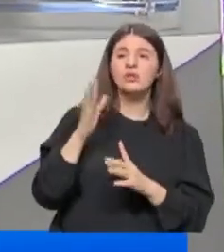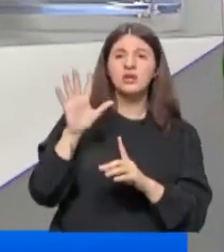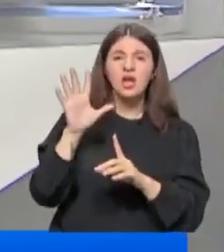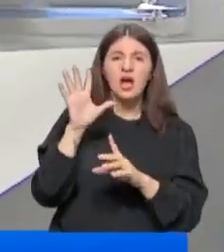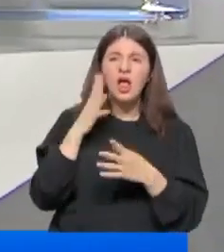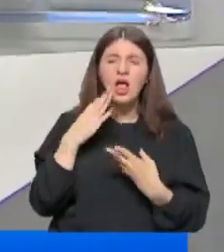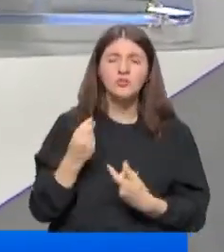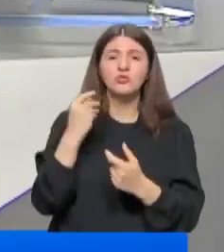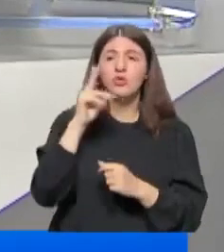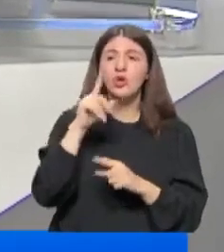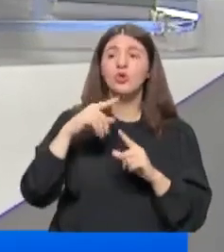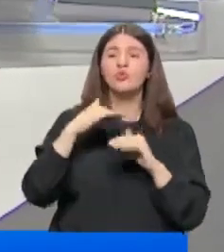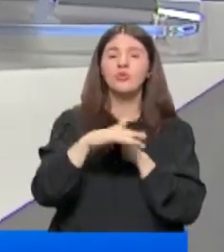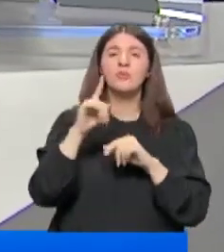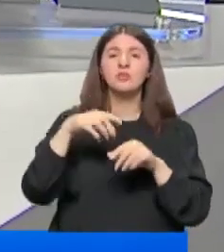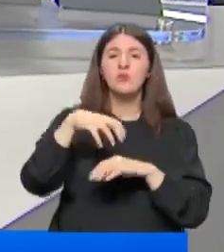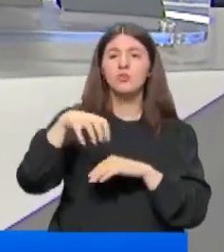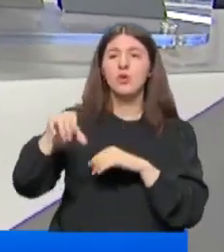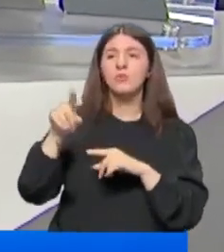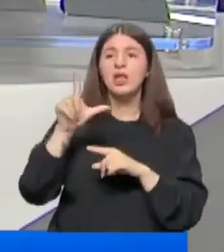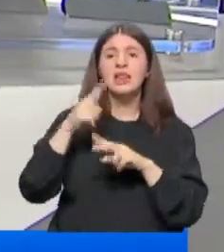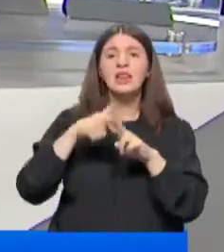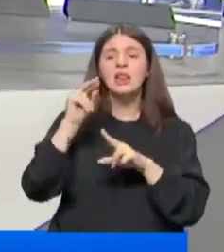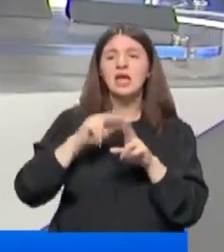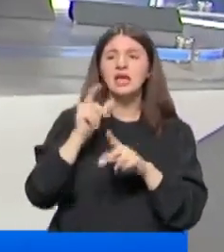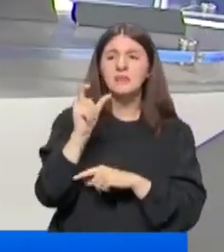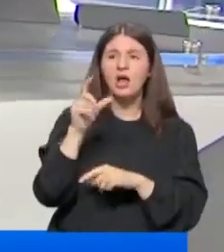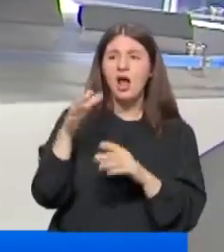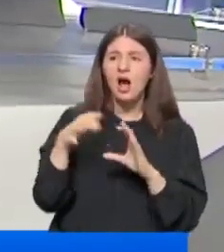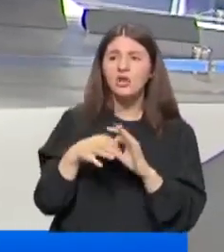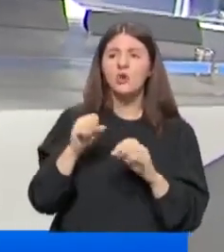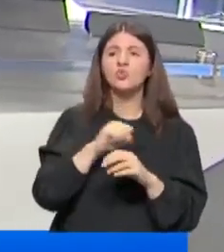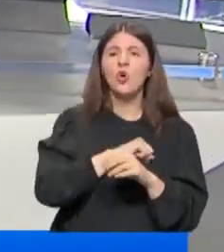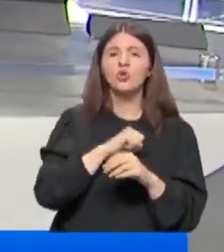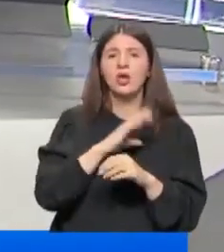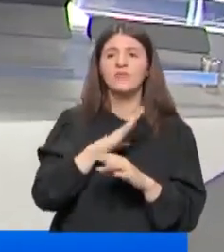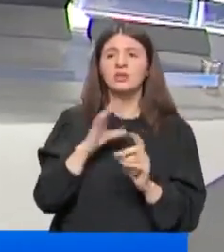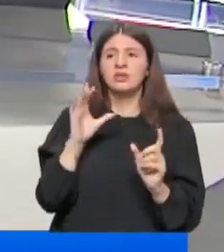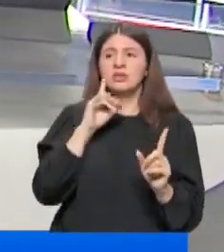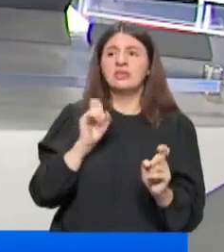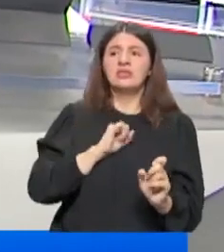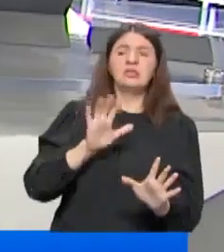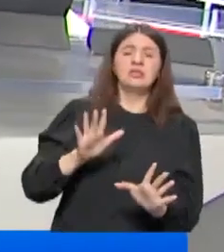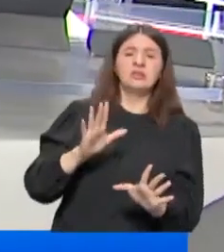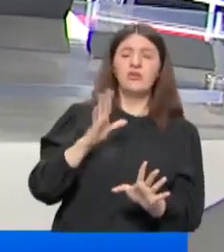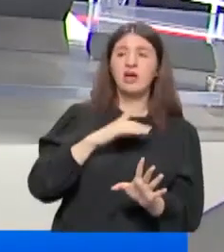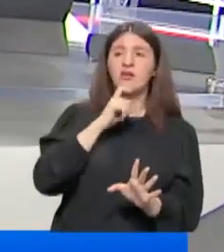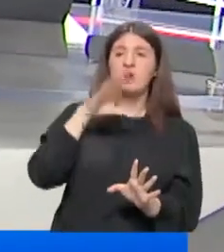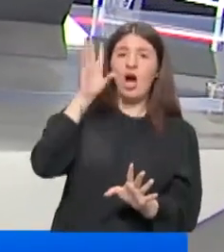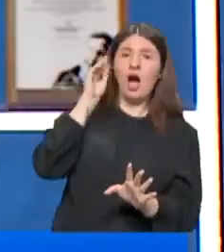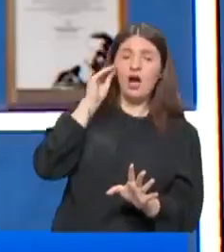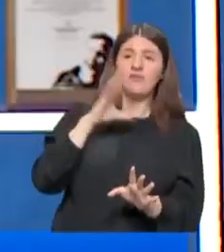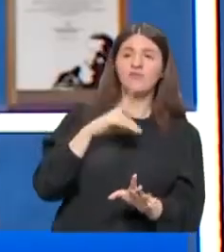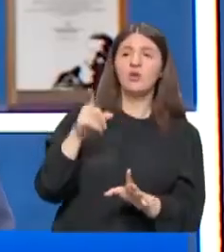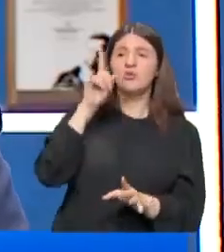görüyoruz ki toplumumuzun bazı kesimlerinde bu laik kelimesiyle ilgili korkular var, endişeler var, yanlış algılar